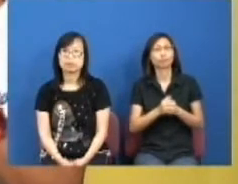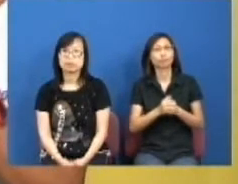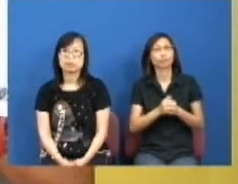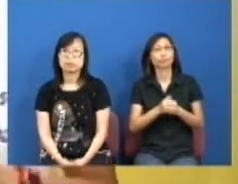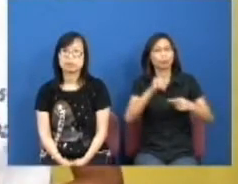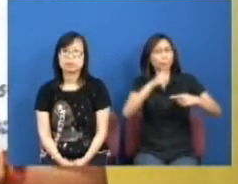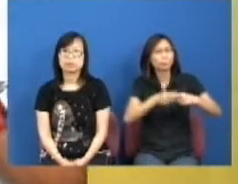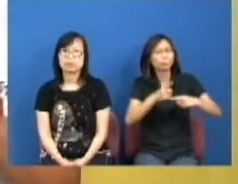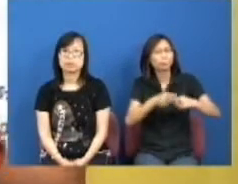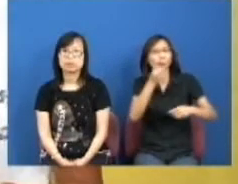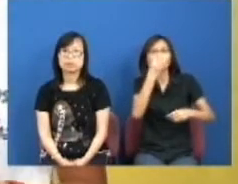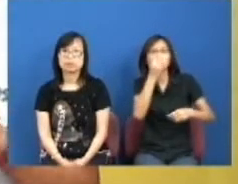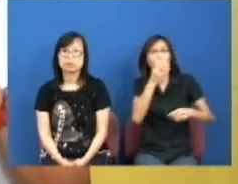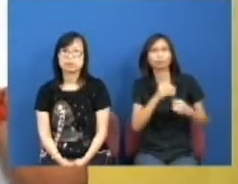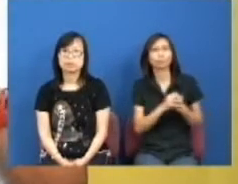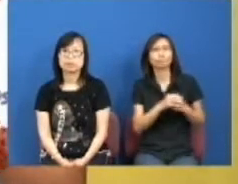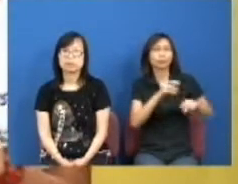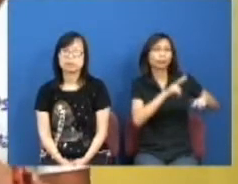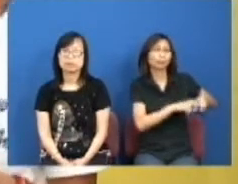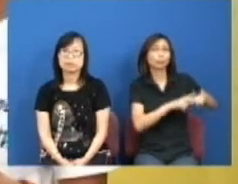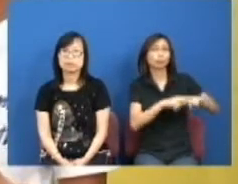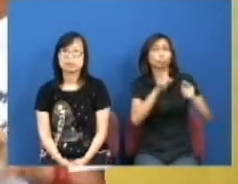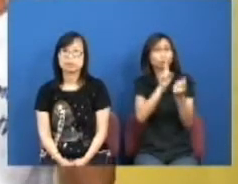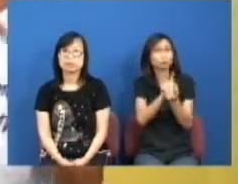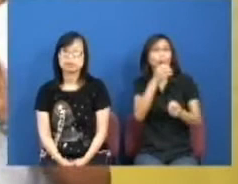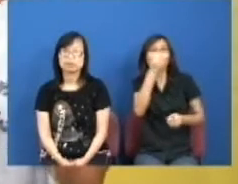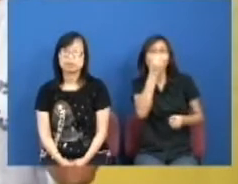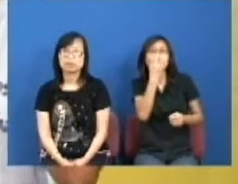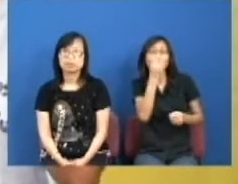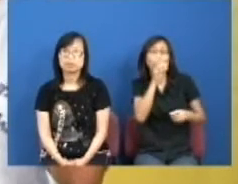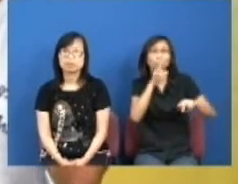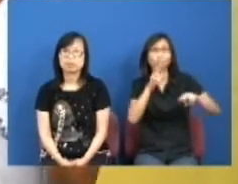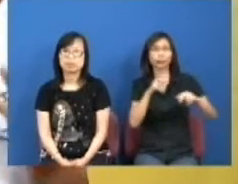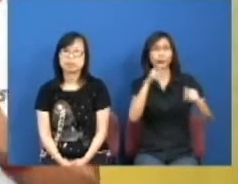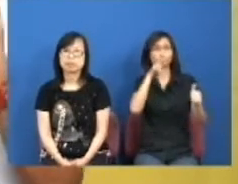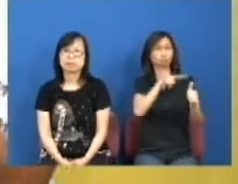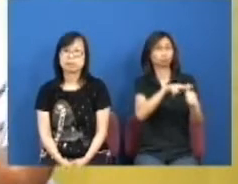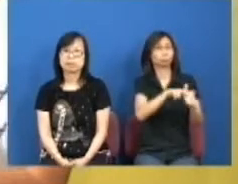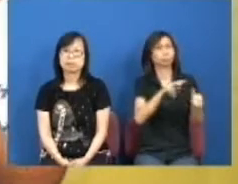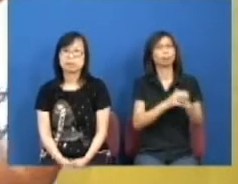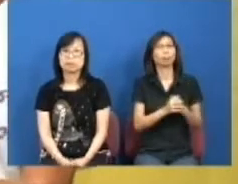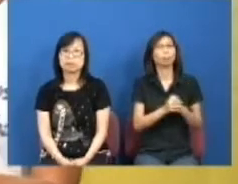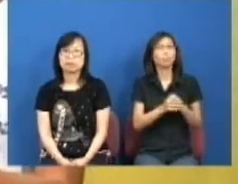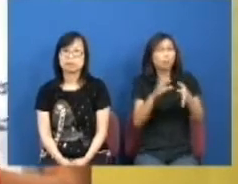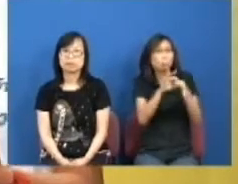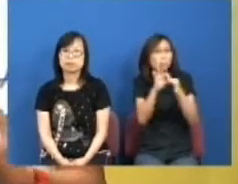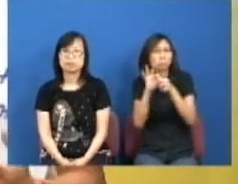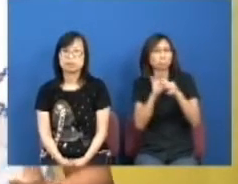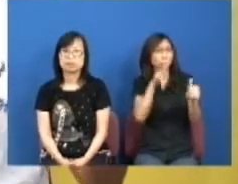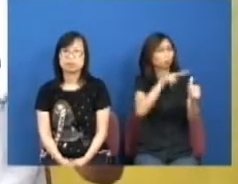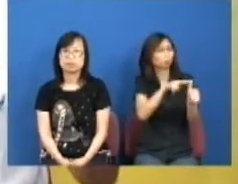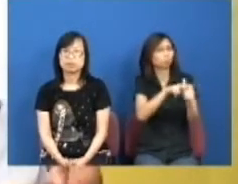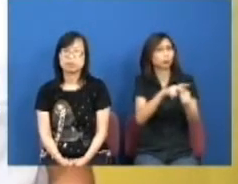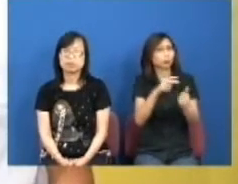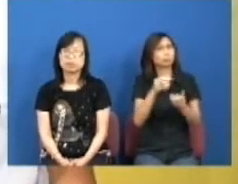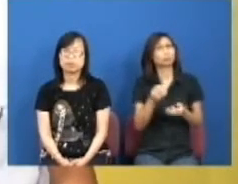香港嘅統治，我哋好多時會好誇張翻內地統治嗰種手段嗰種厲害。哇！內